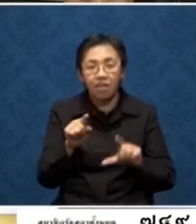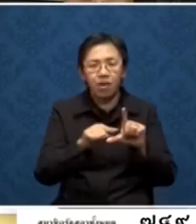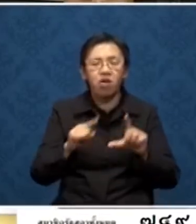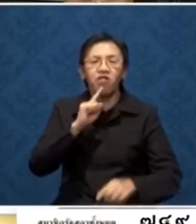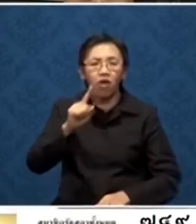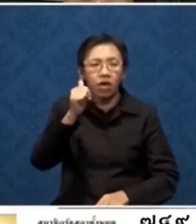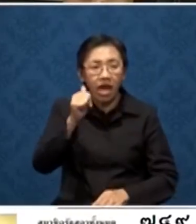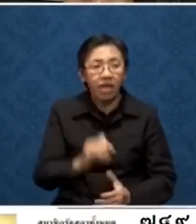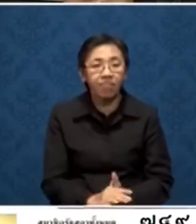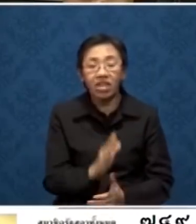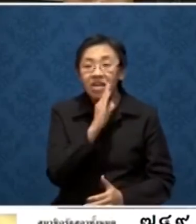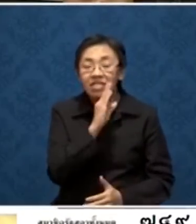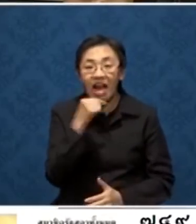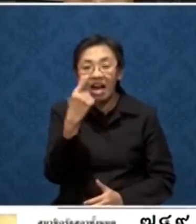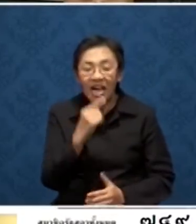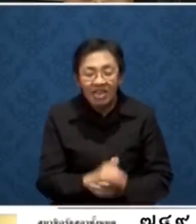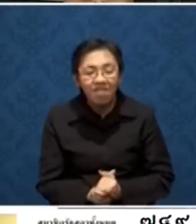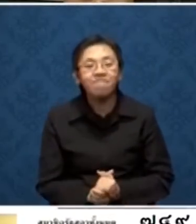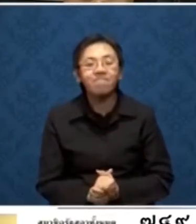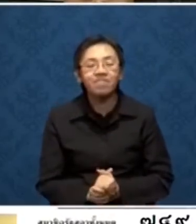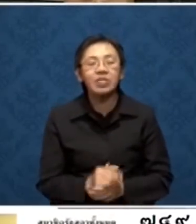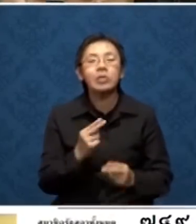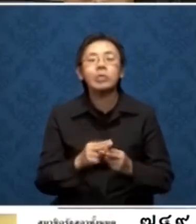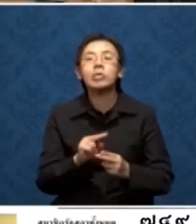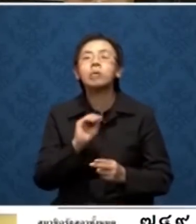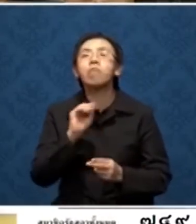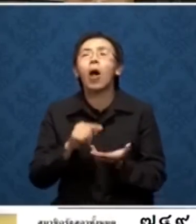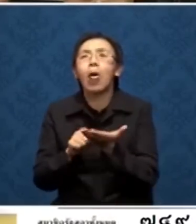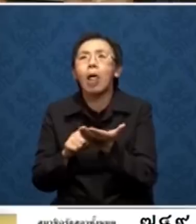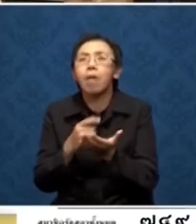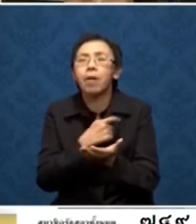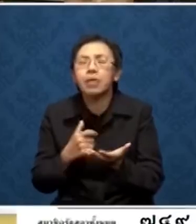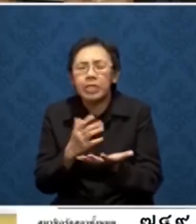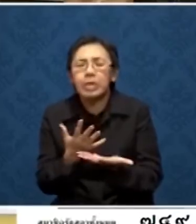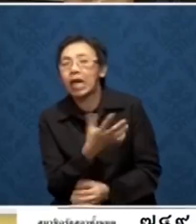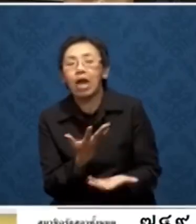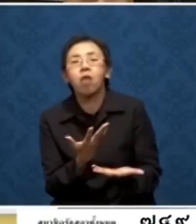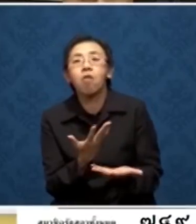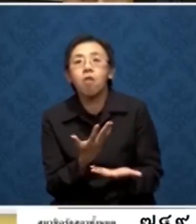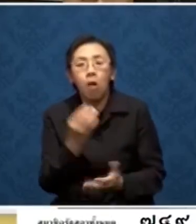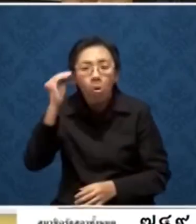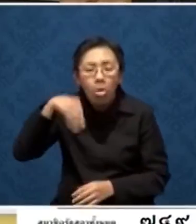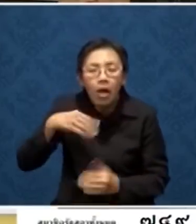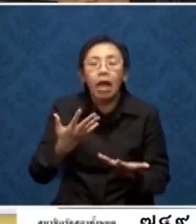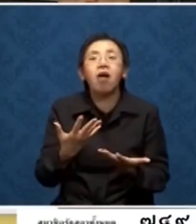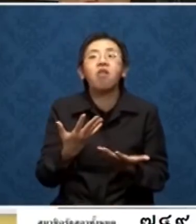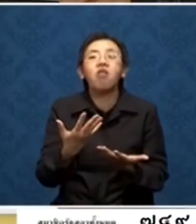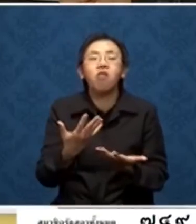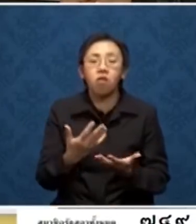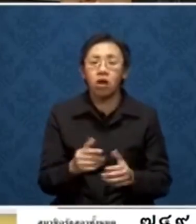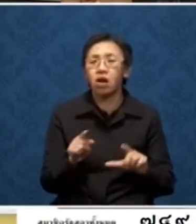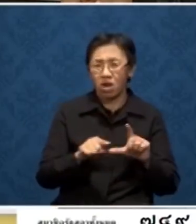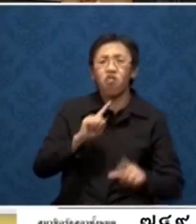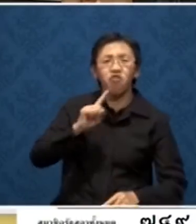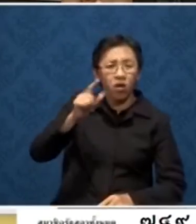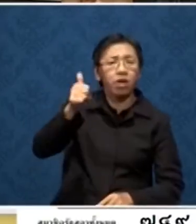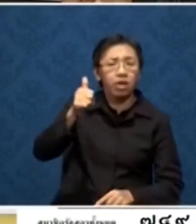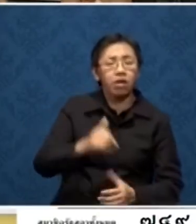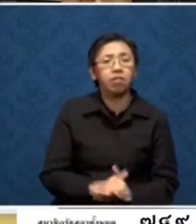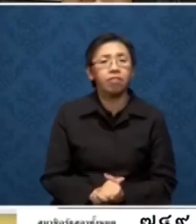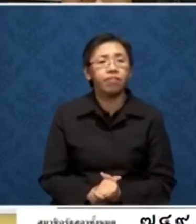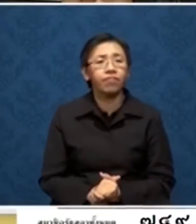ได้ถ้าใครเอาพระมหากษัตริย์มาแอบอ้างเพื่อทำลายผลอื่นทางการเมืองเอาให้ร่วมไปเลยครับ